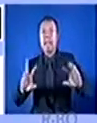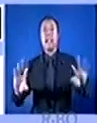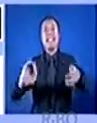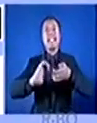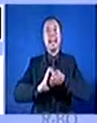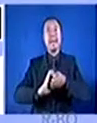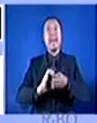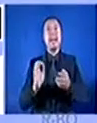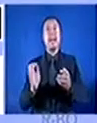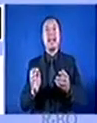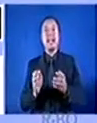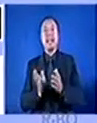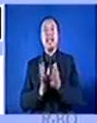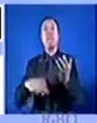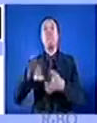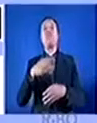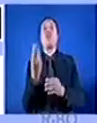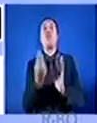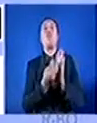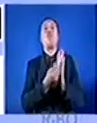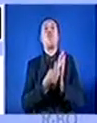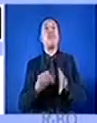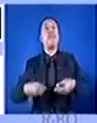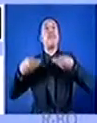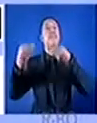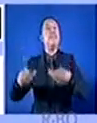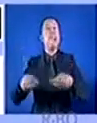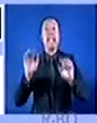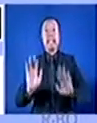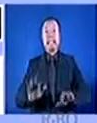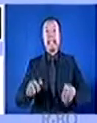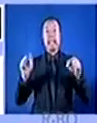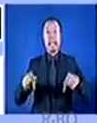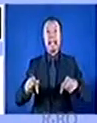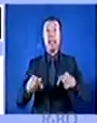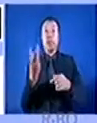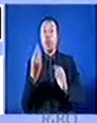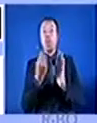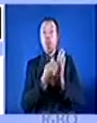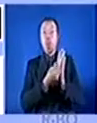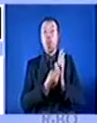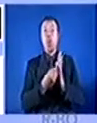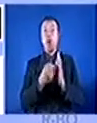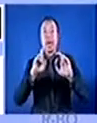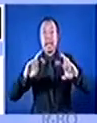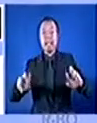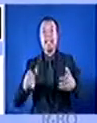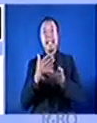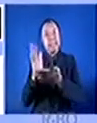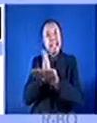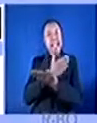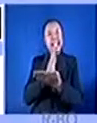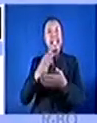mengkoordinasikan semua alokasi dana. Sementara ini memang dana riset terbagi di kementerian